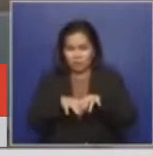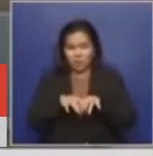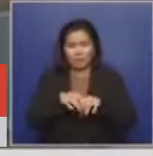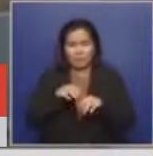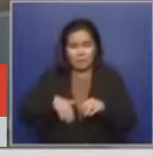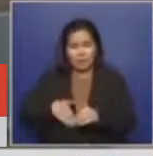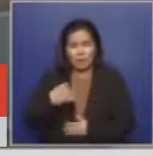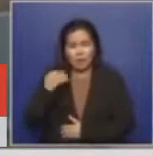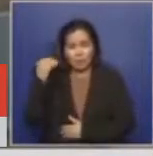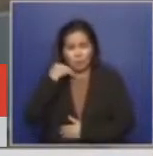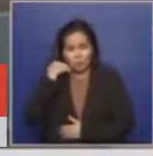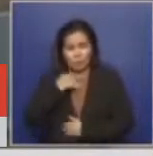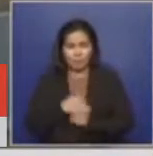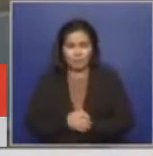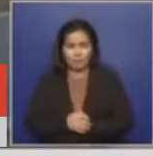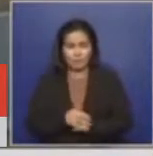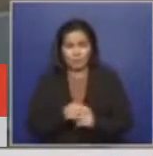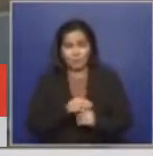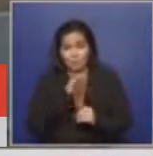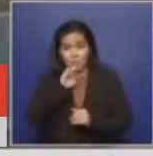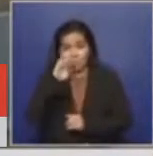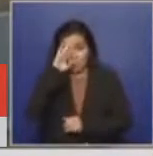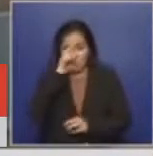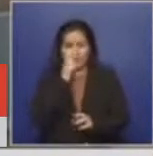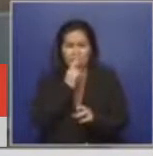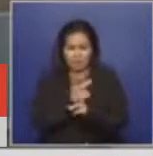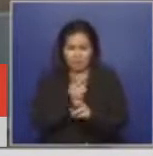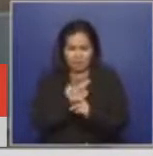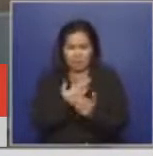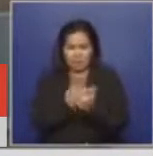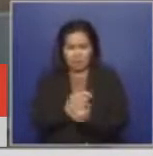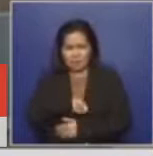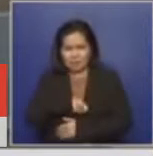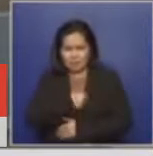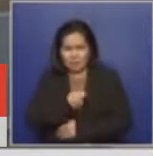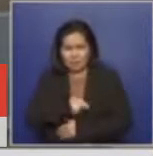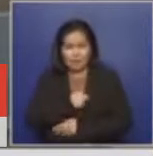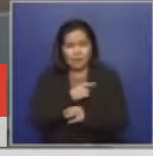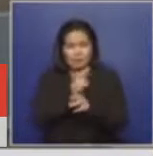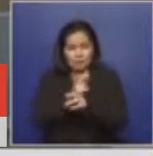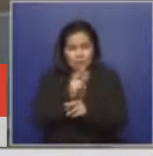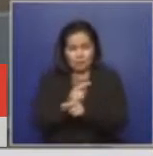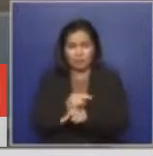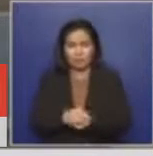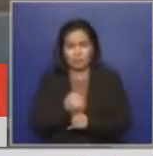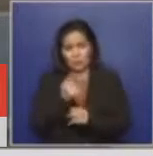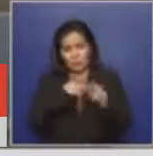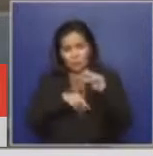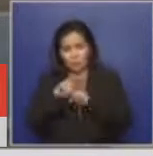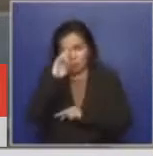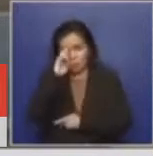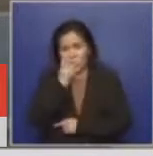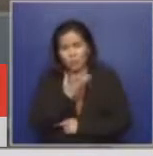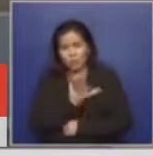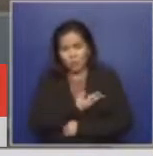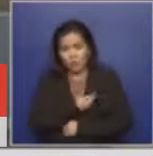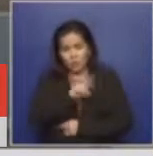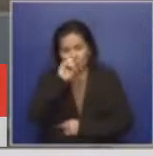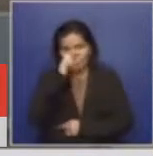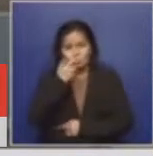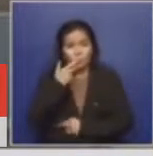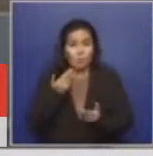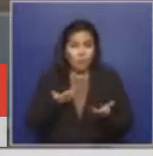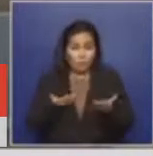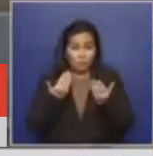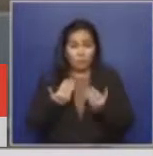ราเน้นการรักษางบส่วนใหญ่เราจะเน้นลดที่ต้องไปดูแลโรคหัวใจโรคเบาหวานนะ